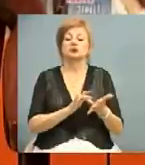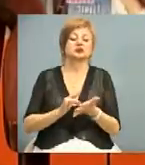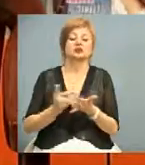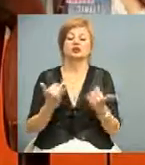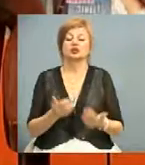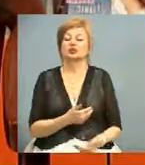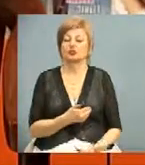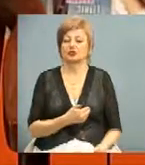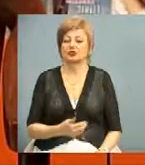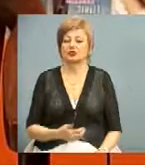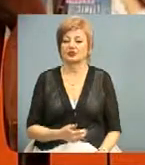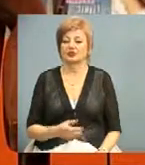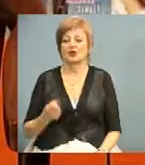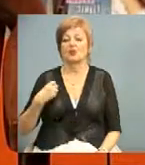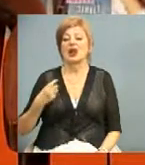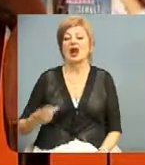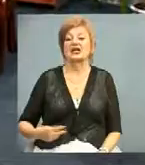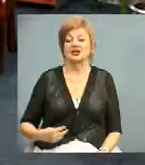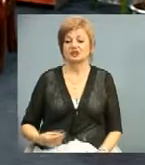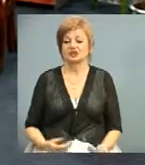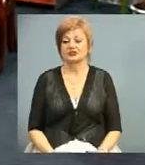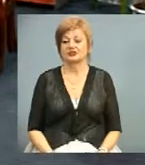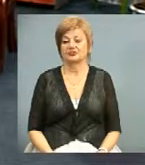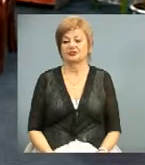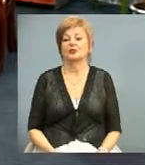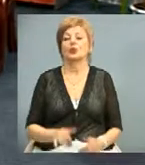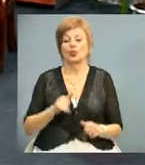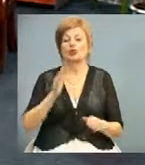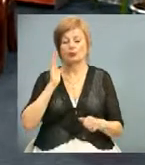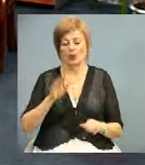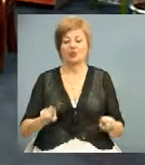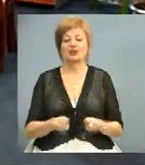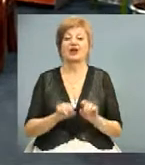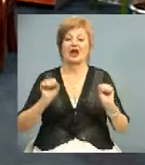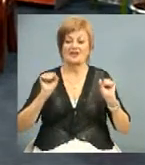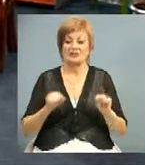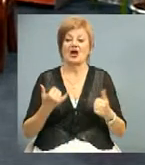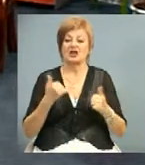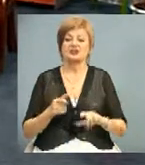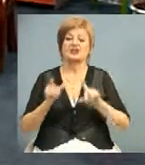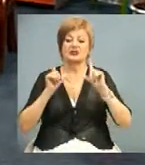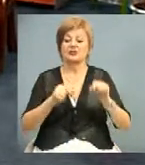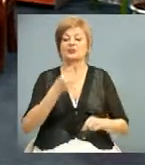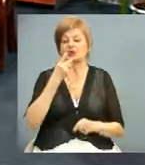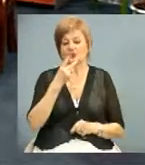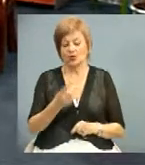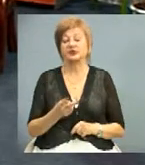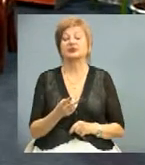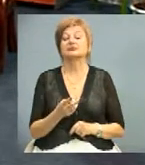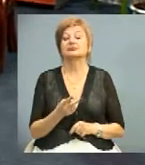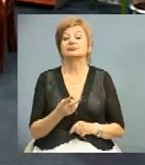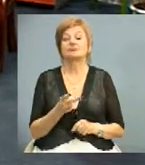зараз? Париж. Ну що ж, в тебе буде така нагода, але зараз ми відправимося дивитися мультфільм.